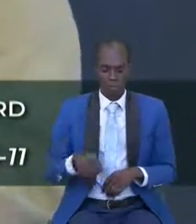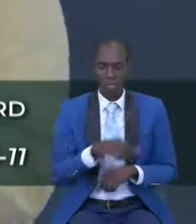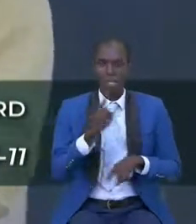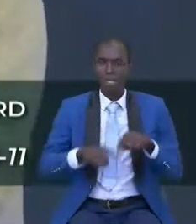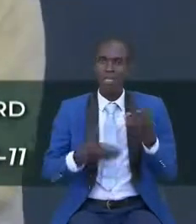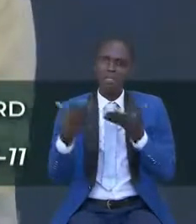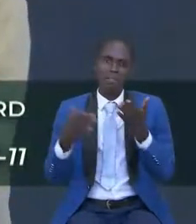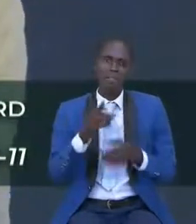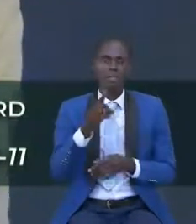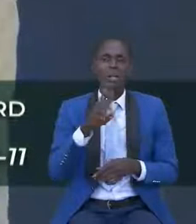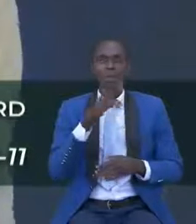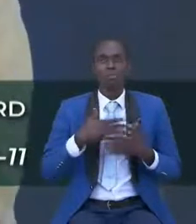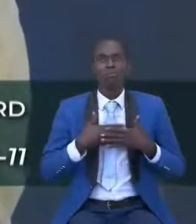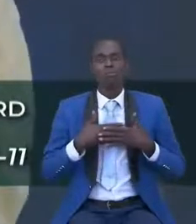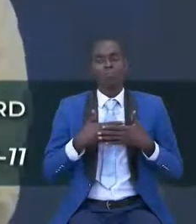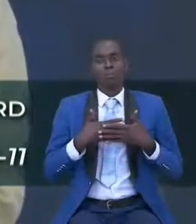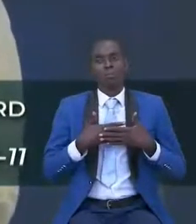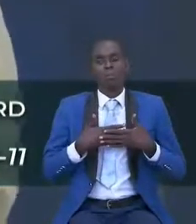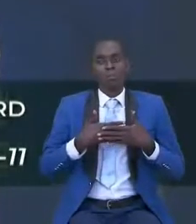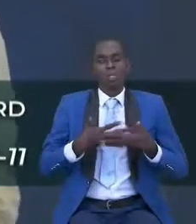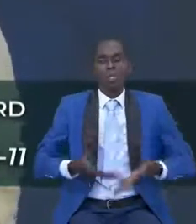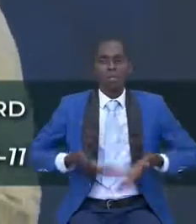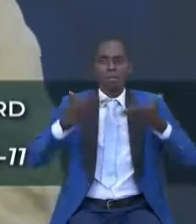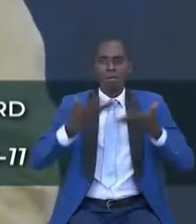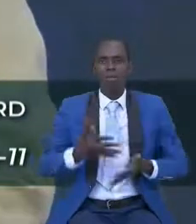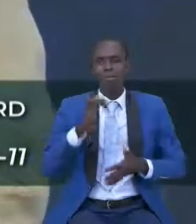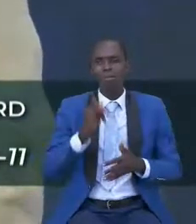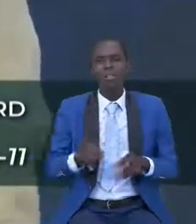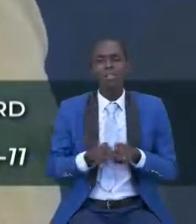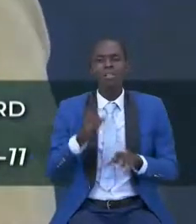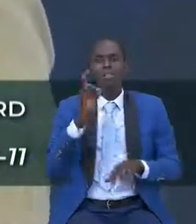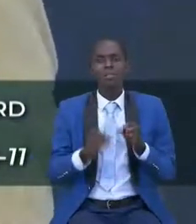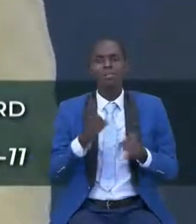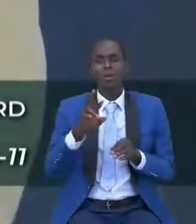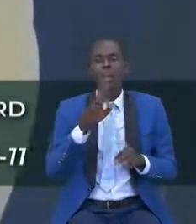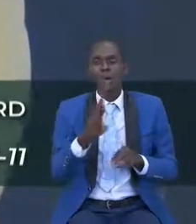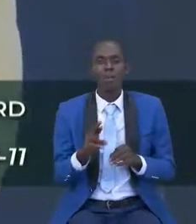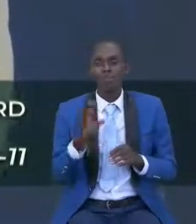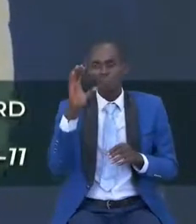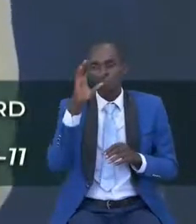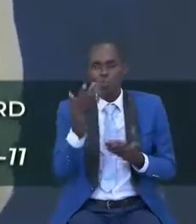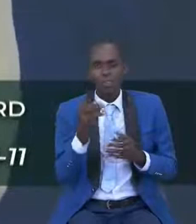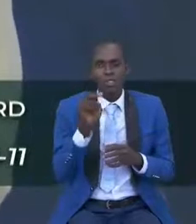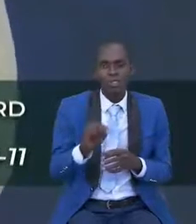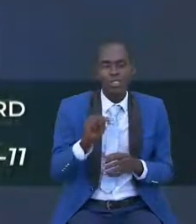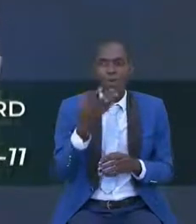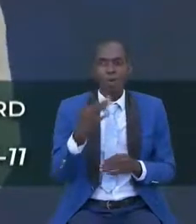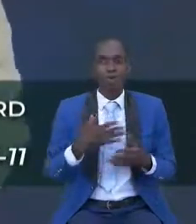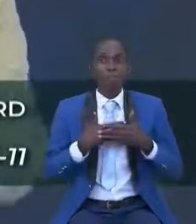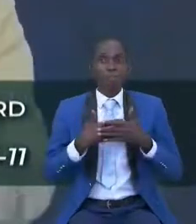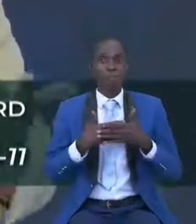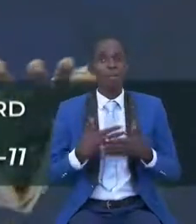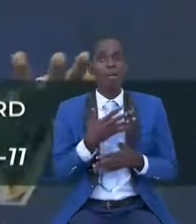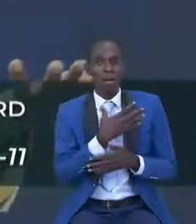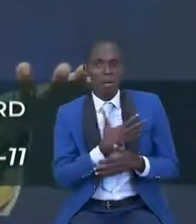et tu n'as plus la force et tes pieds n'arrivent plus à te servir et tu respires difficilement comme si tu es en